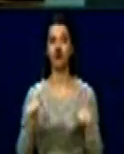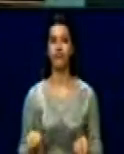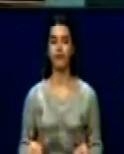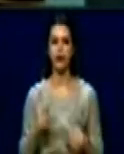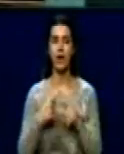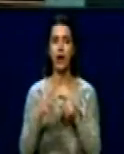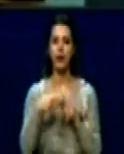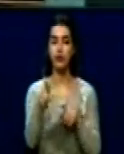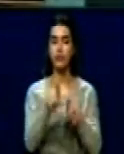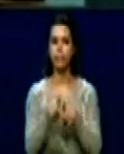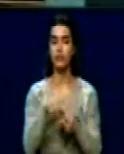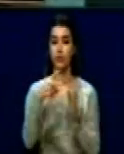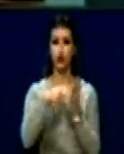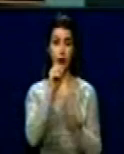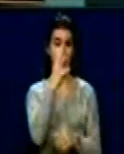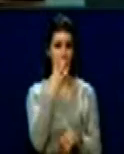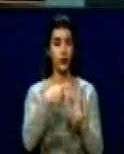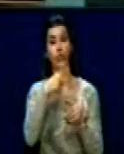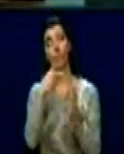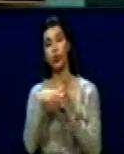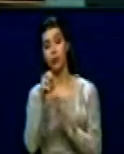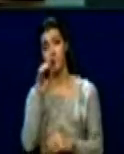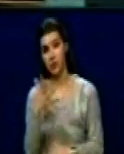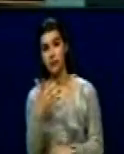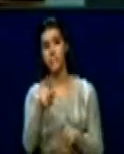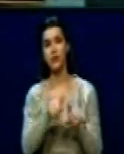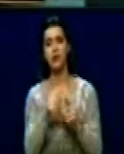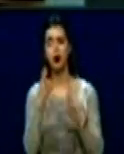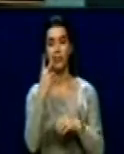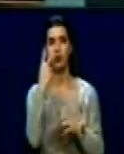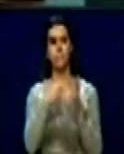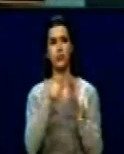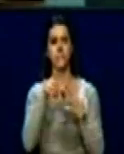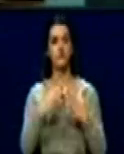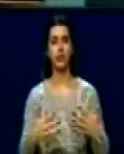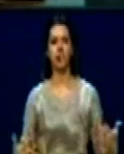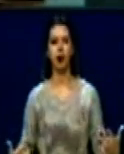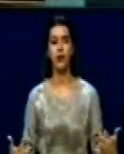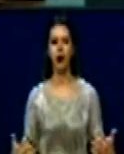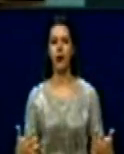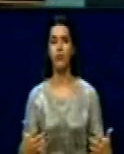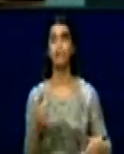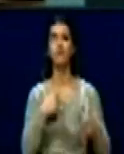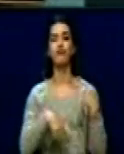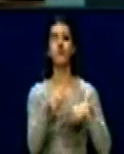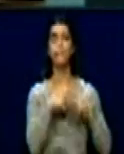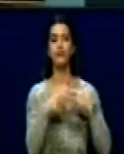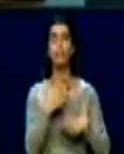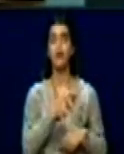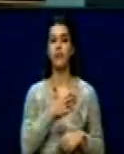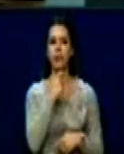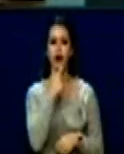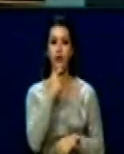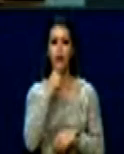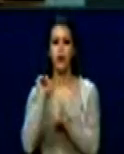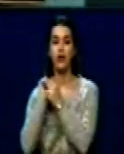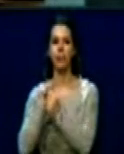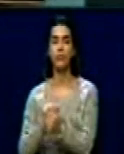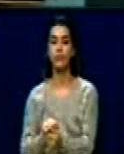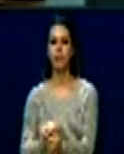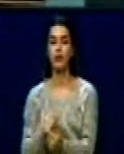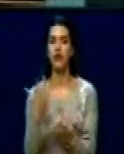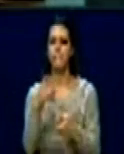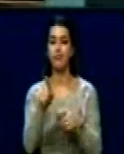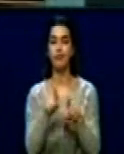mes 2014 dhe 2015 është vetëm 2.7 milion. Pra kthehemi në avazin e vjetër të rritjes minimale të përqindjes